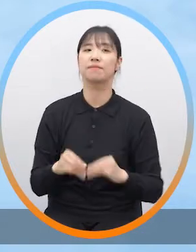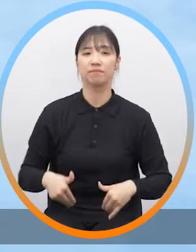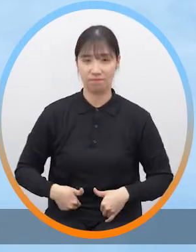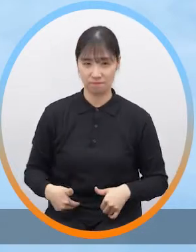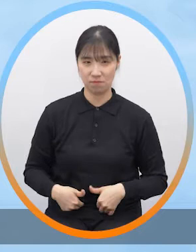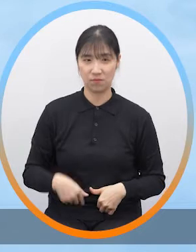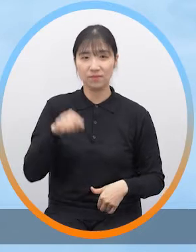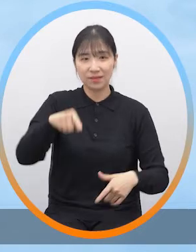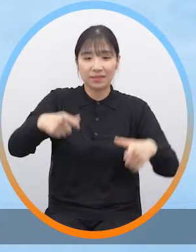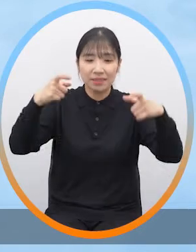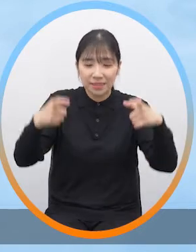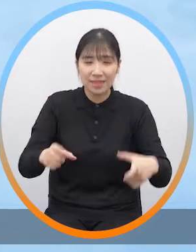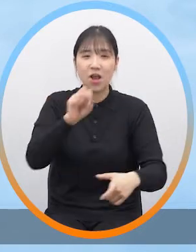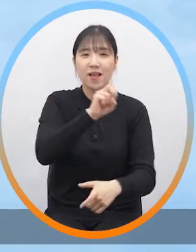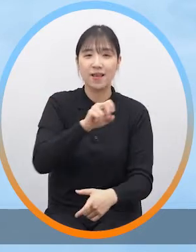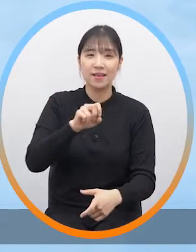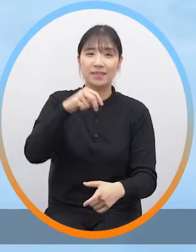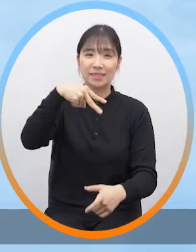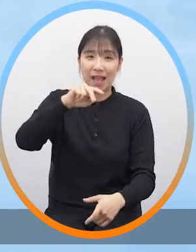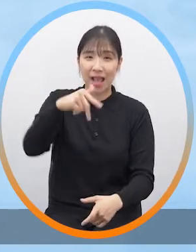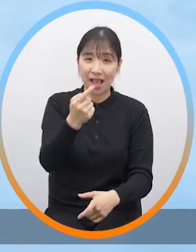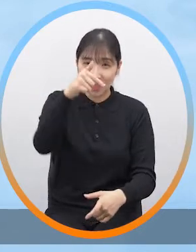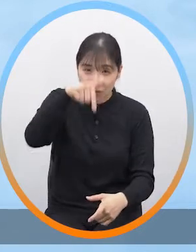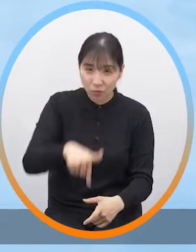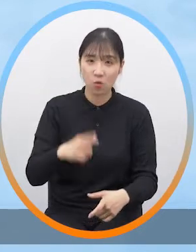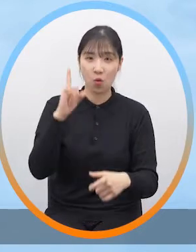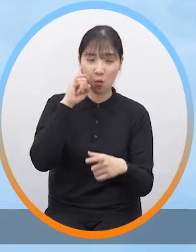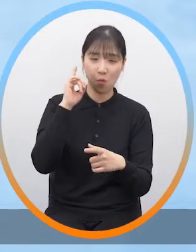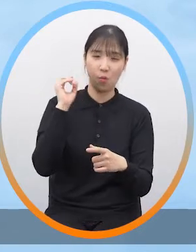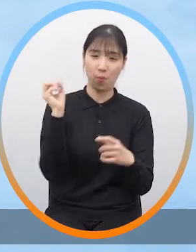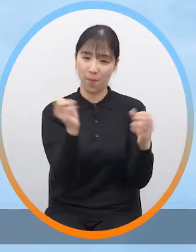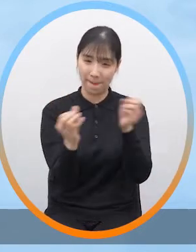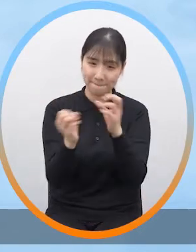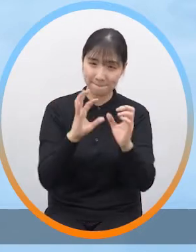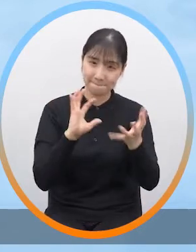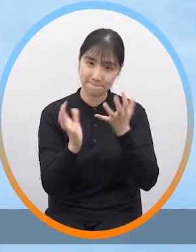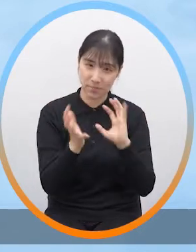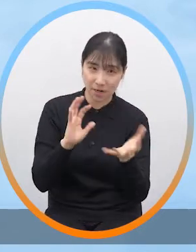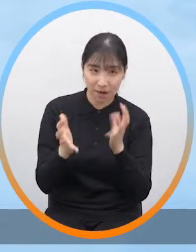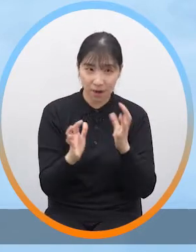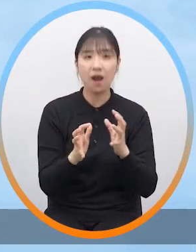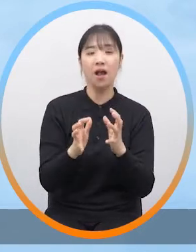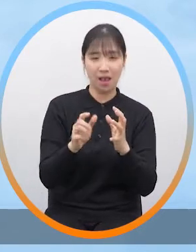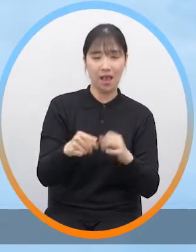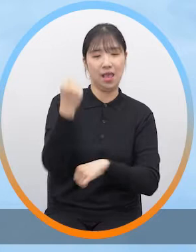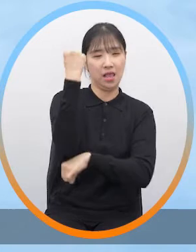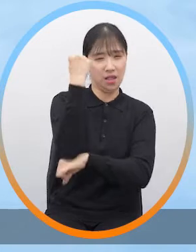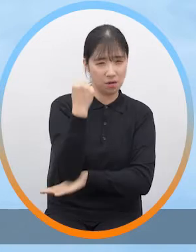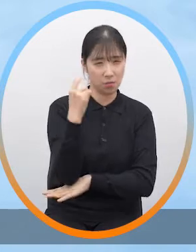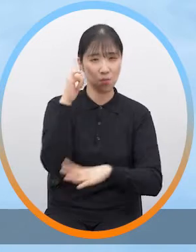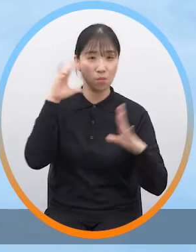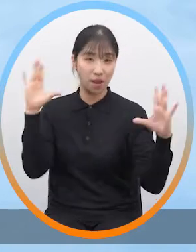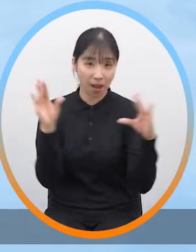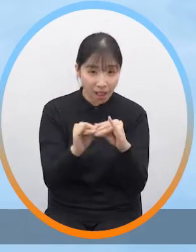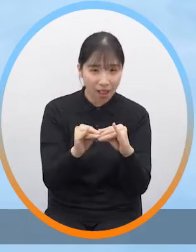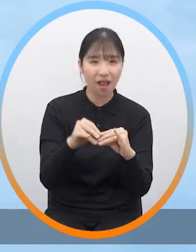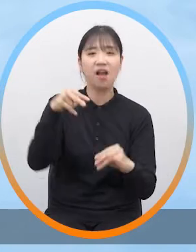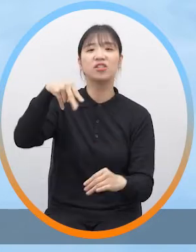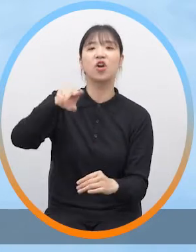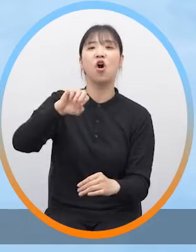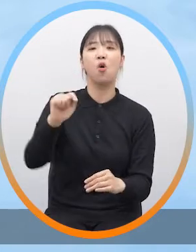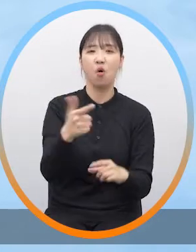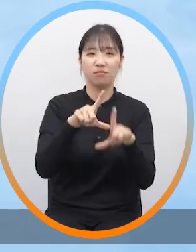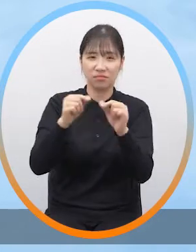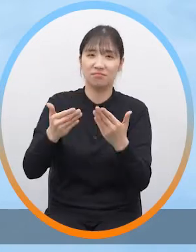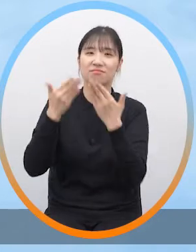말해서 그 지역 사족들의 어떤 공론이 형성이 되고 그걸 토대로 해야 서원에 들어갈 수가